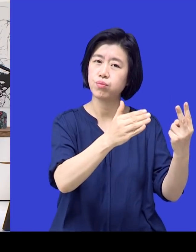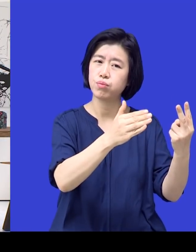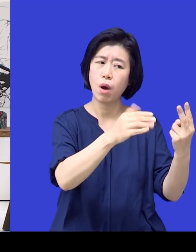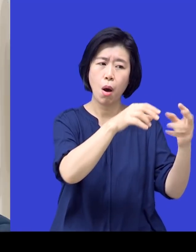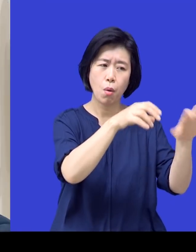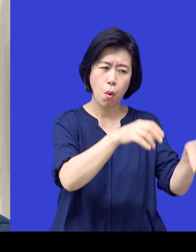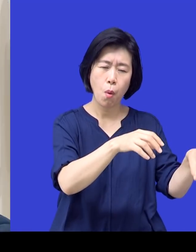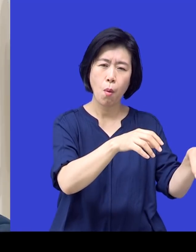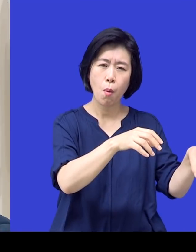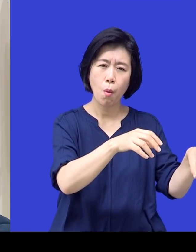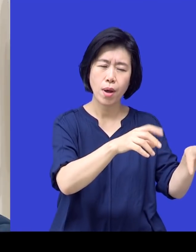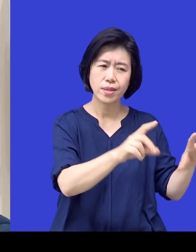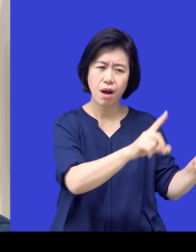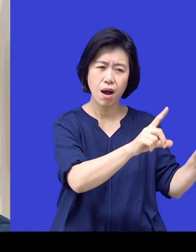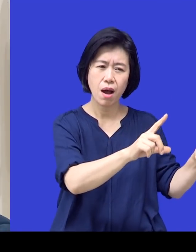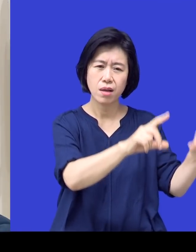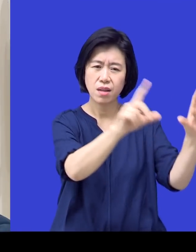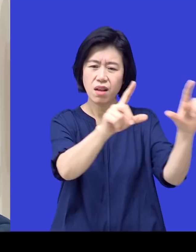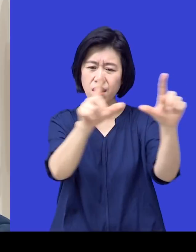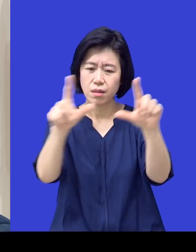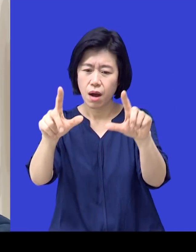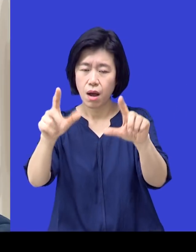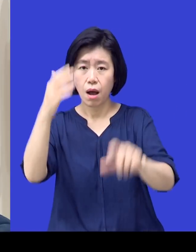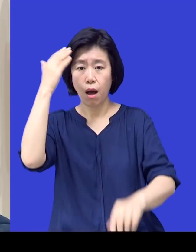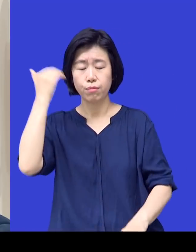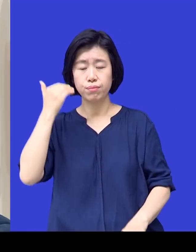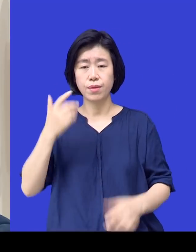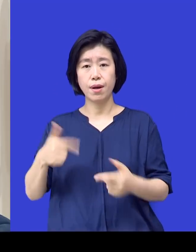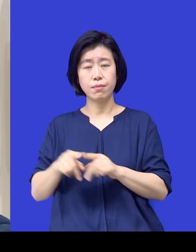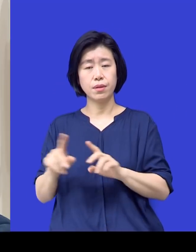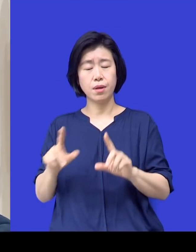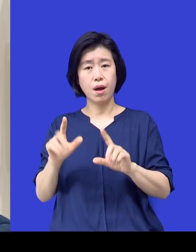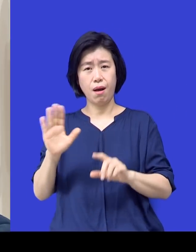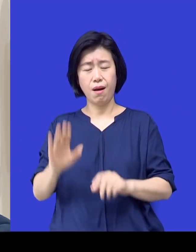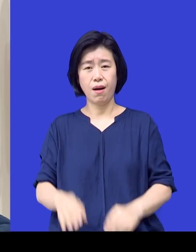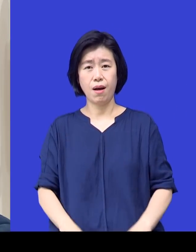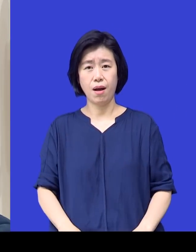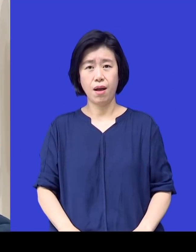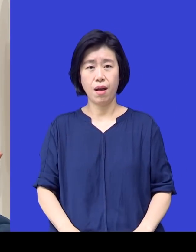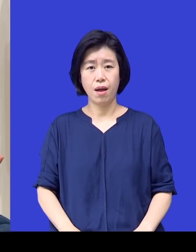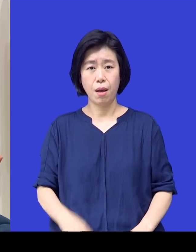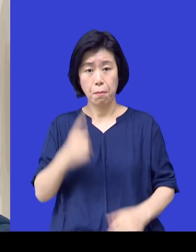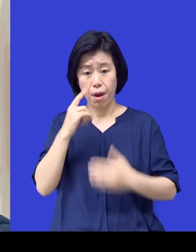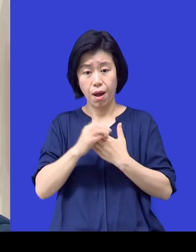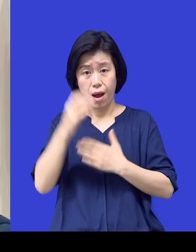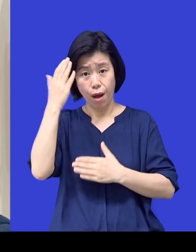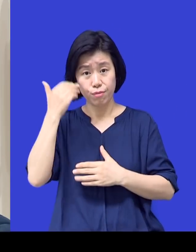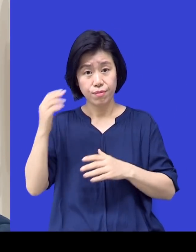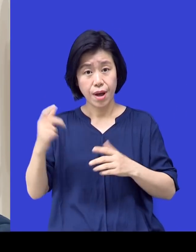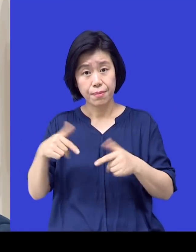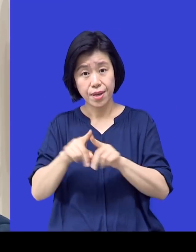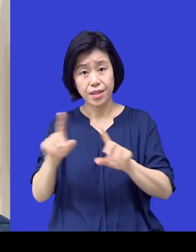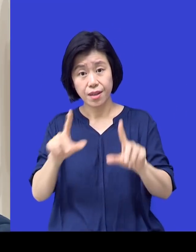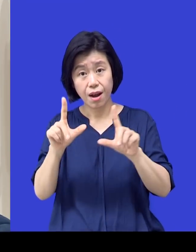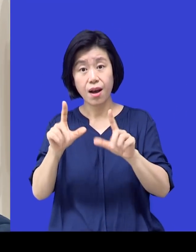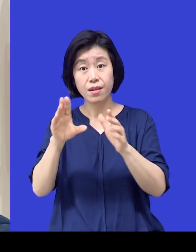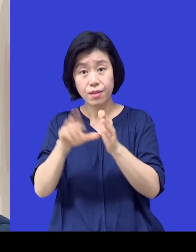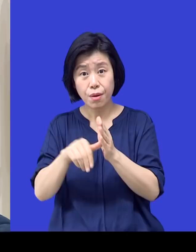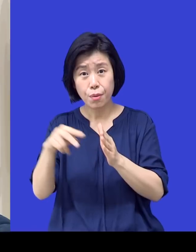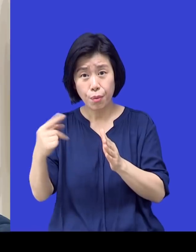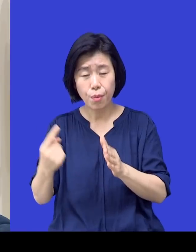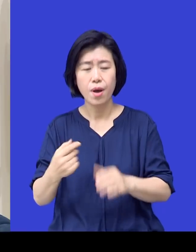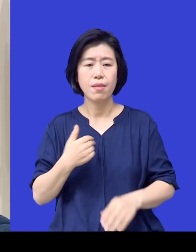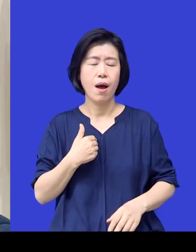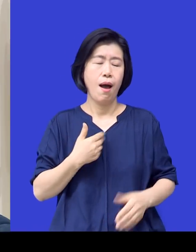1년에 반 이상은 전부 해외에 있는 거예요. 그리고 한국에 있어도 새벽부터 밤늦게까지. 그렇죠. 거의